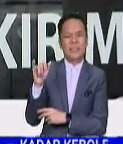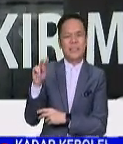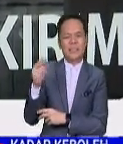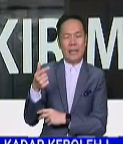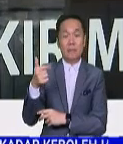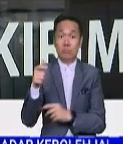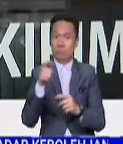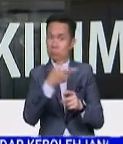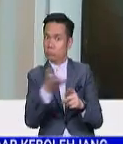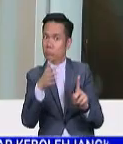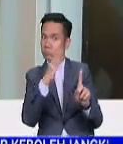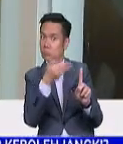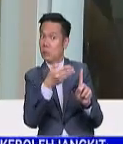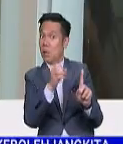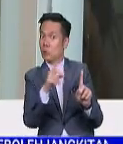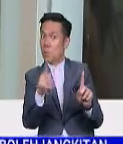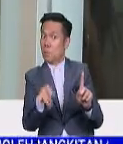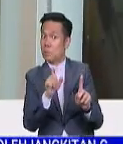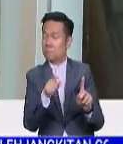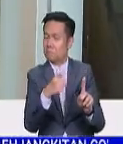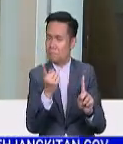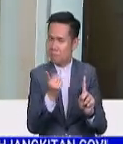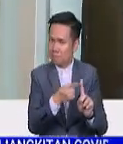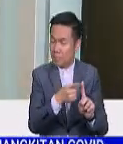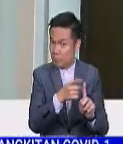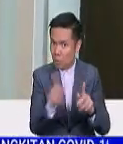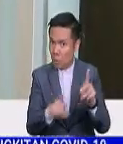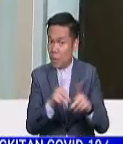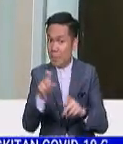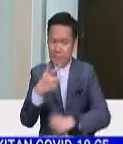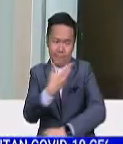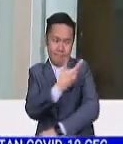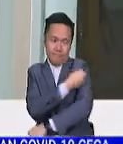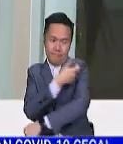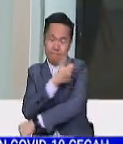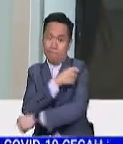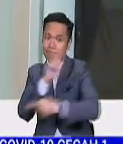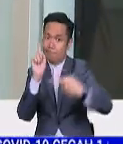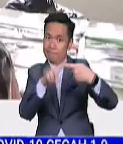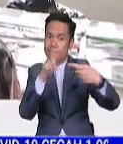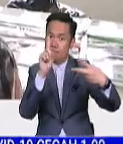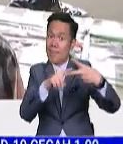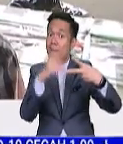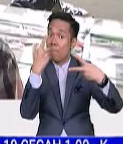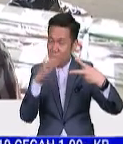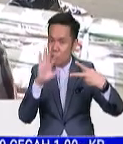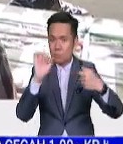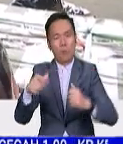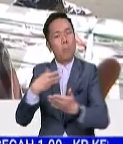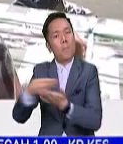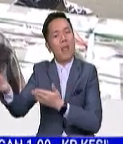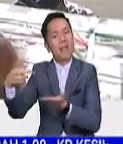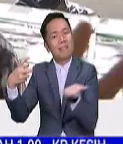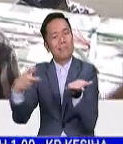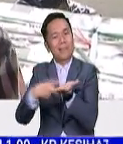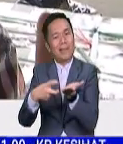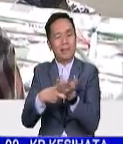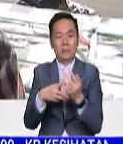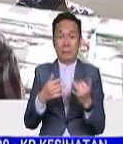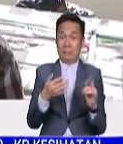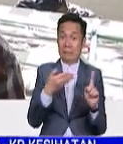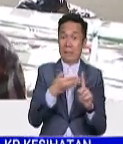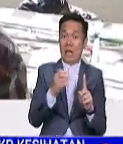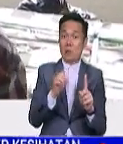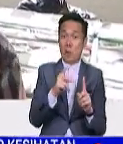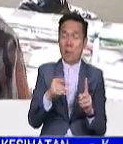pematuhan shopee ketat termasuk memastikan penumpang lengkap vaksin sebelum membeli tiket yaitu esok Aura sama Bu Kami